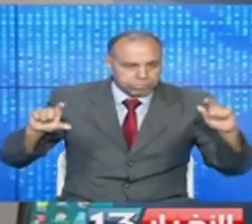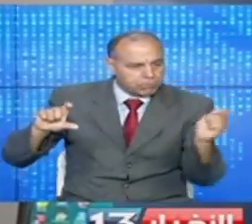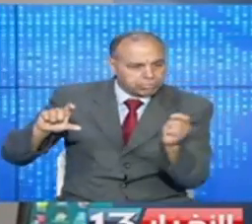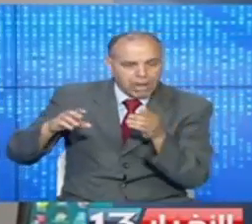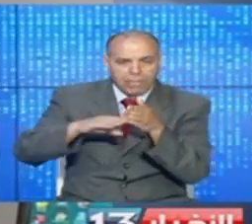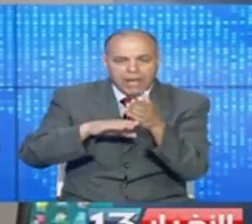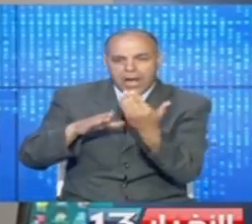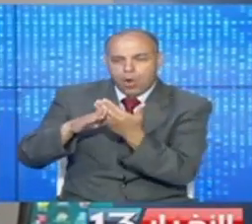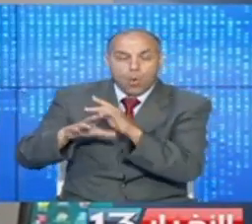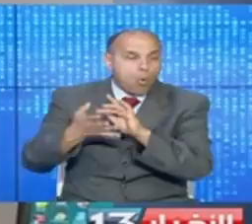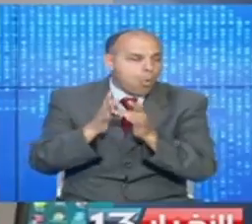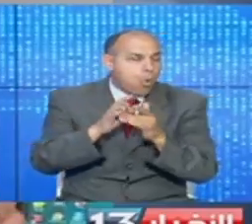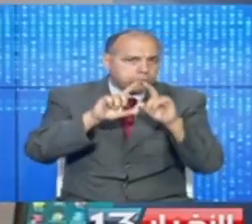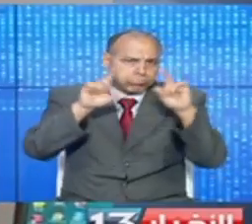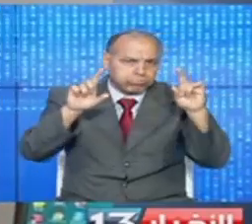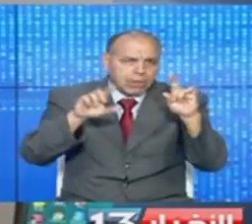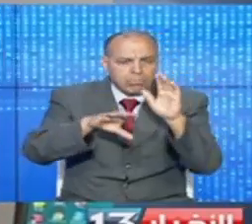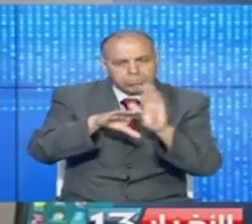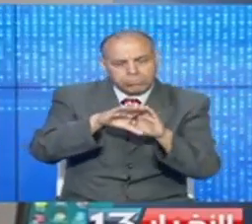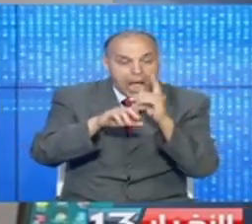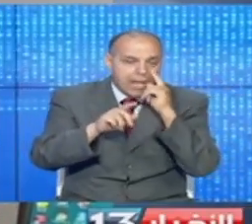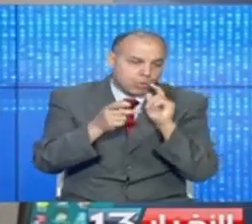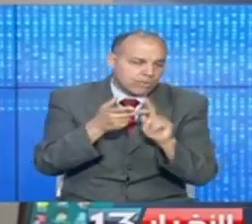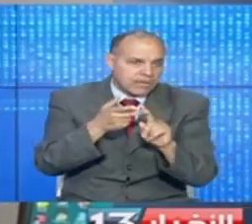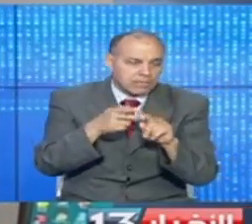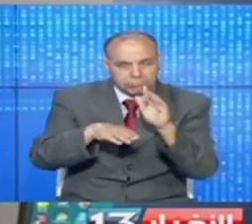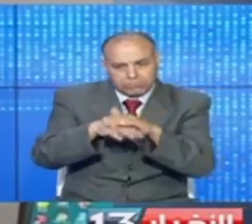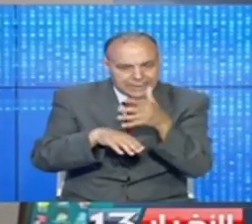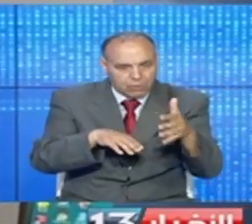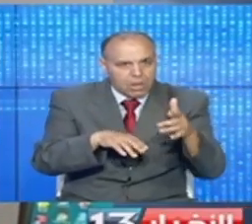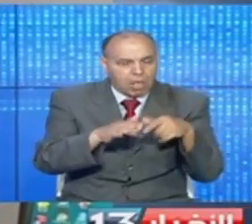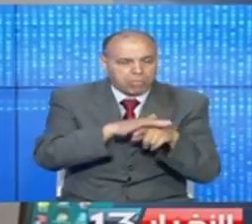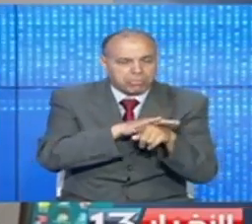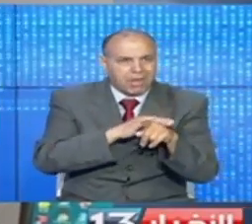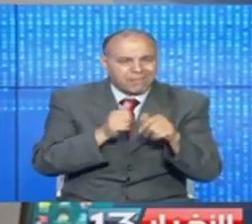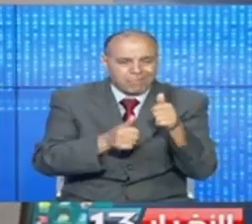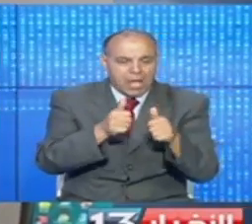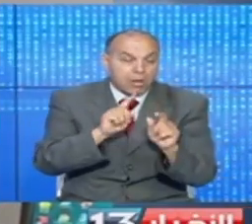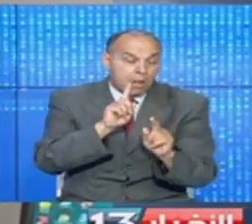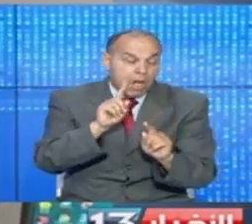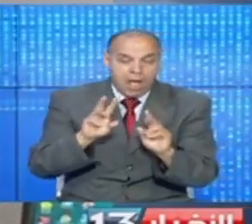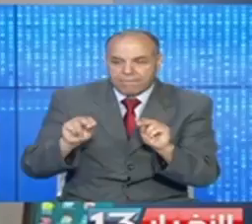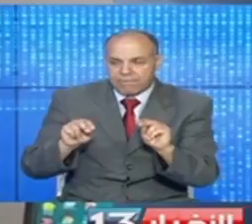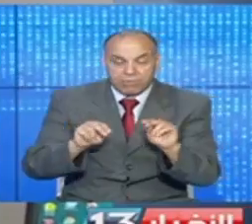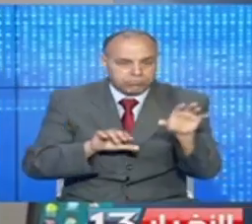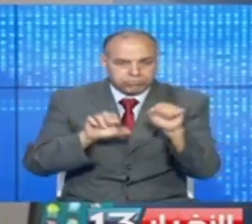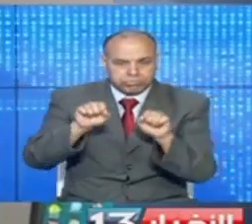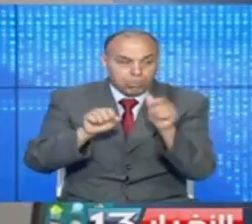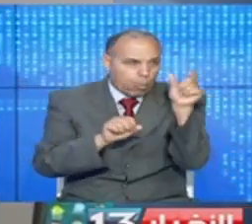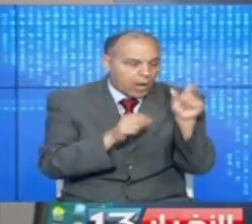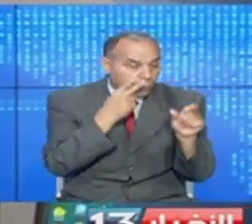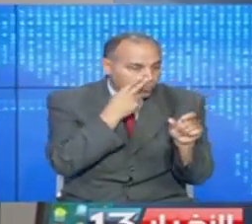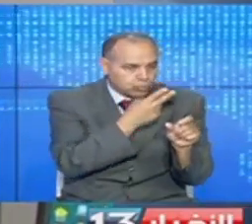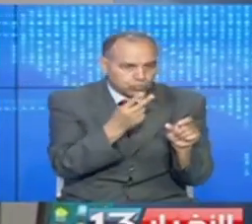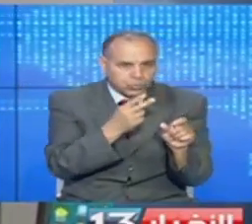مداخل المؤسسات التربوية تحذر من العملية هذه، تنبه التلاميذ على عملية الغش. كيف مع الاستدعاءات الفردية